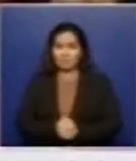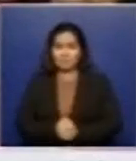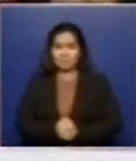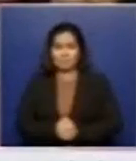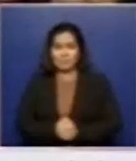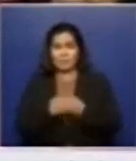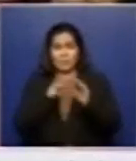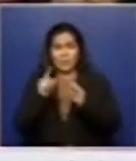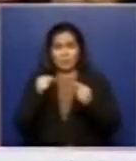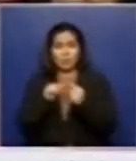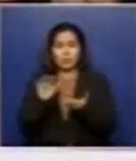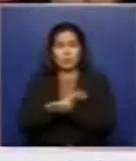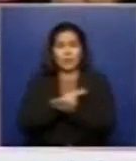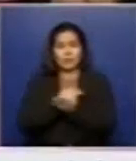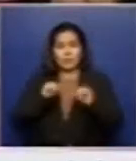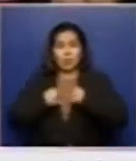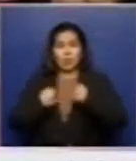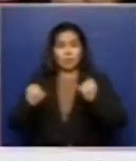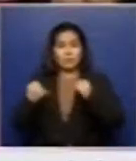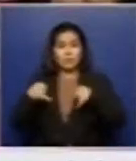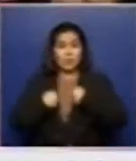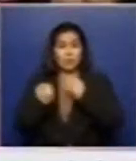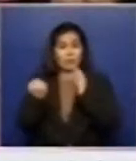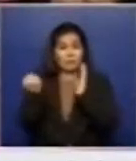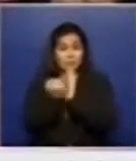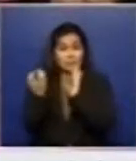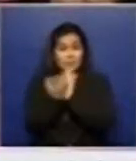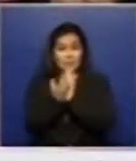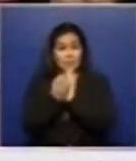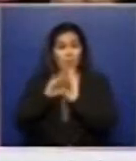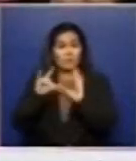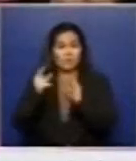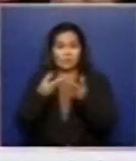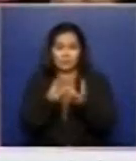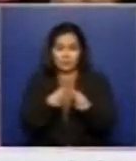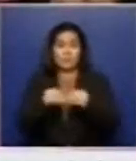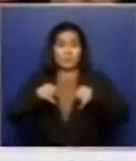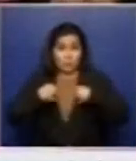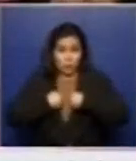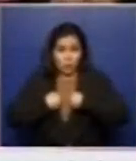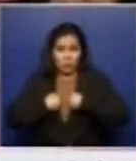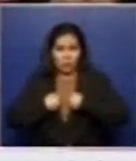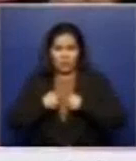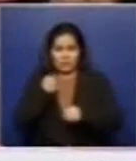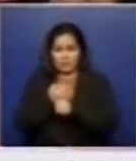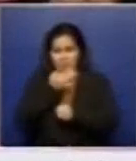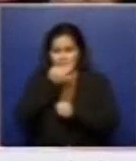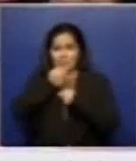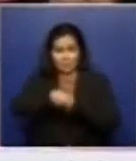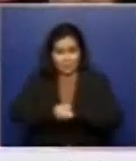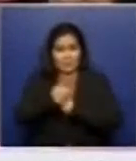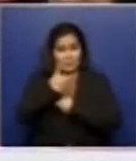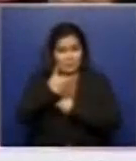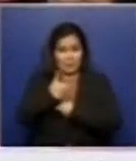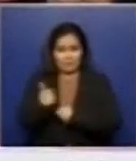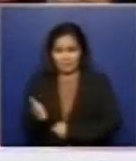เร่งรัดออกเอกสารสิทธิ์ในที่ดินเร่งรัดออกเอกสารสิทธิ์เพื่อทำการเกษตรเร่ง